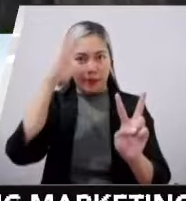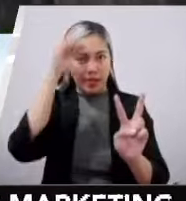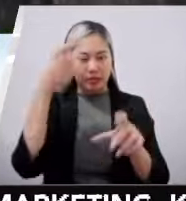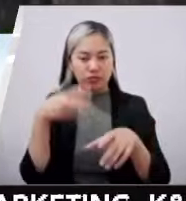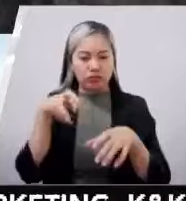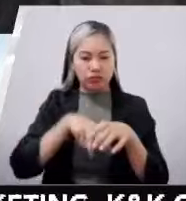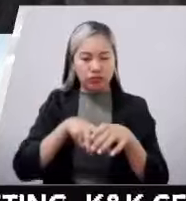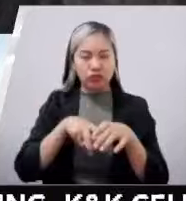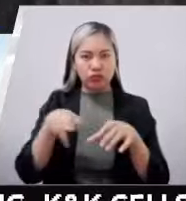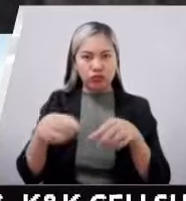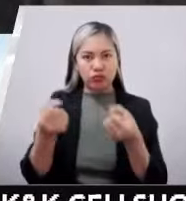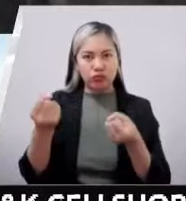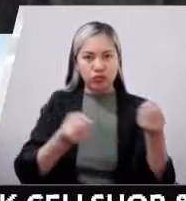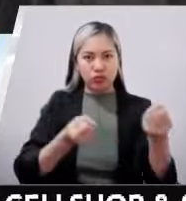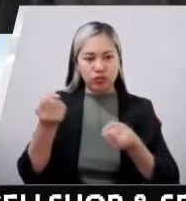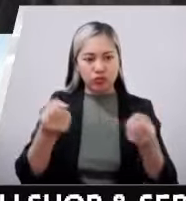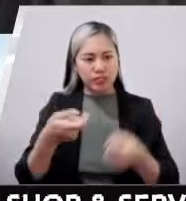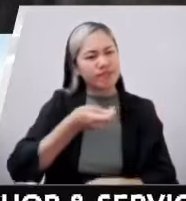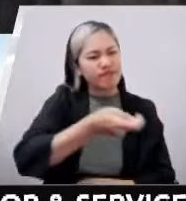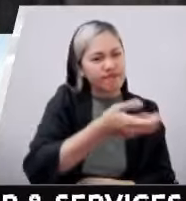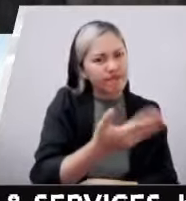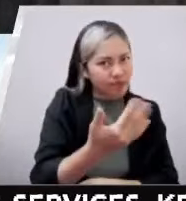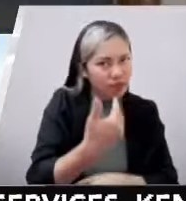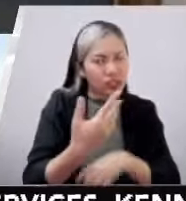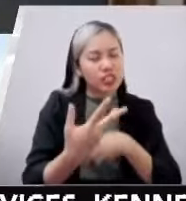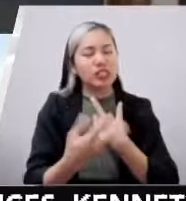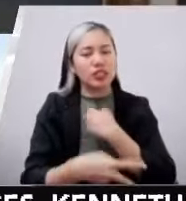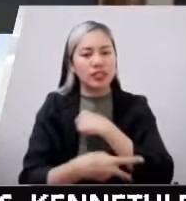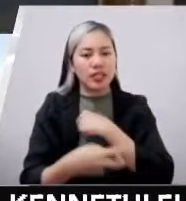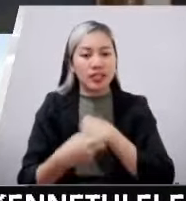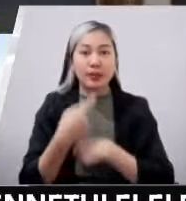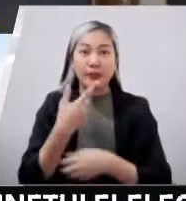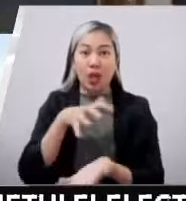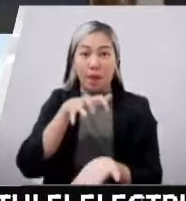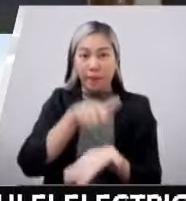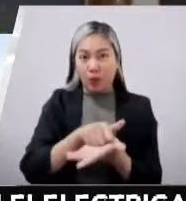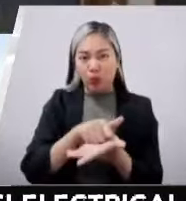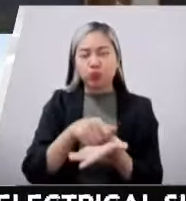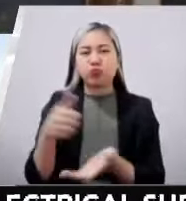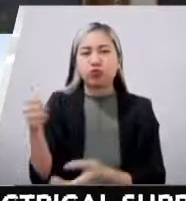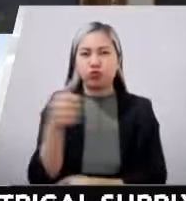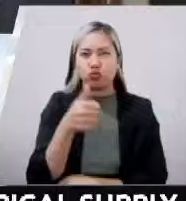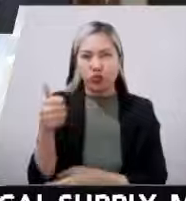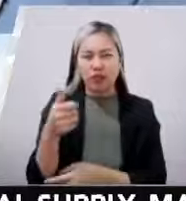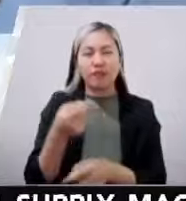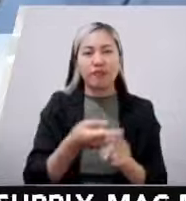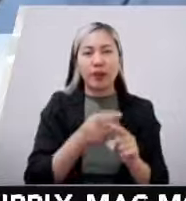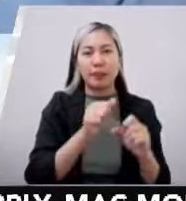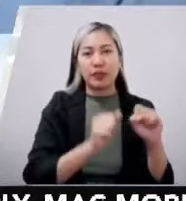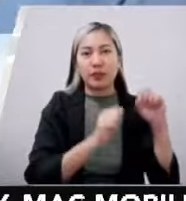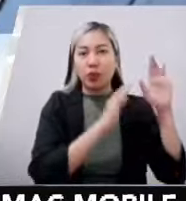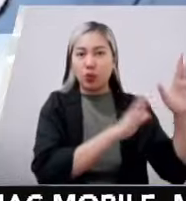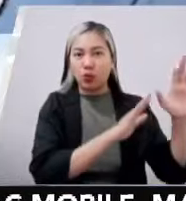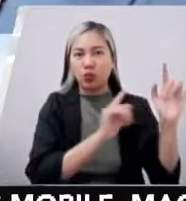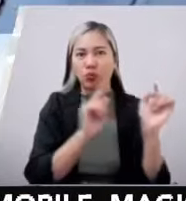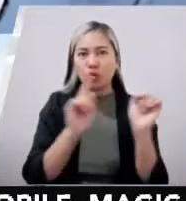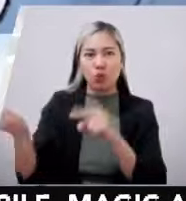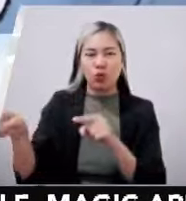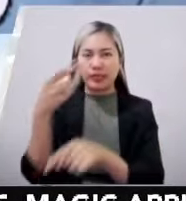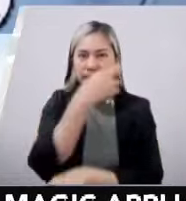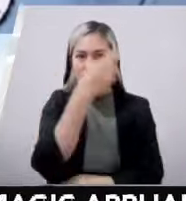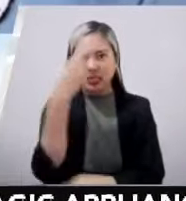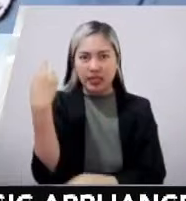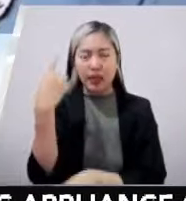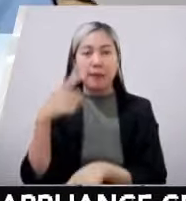sa pulisya, nag-book ang tatlong suspect ng biyahe mula Antipolo City patungong Tanay, Rizal. Pero dalawa lang sa kanila ang sumakay